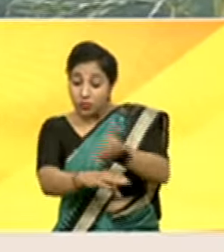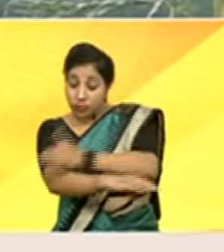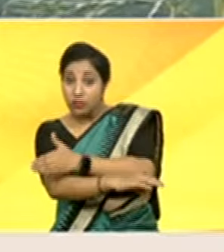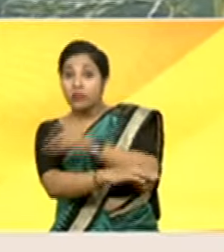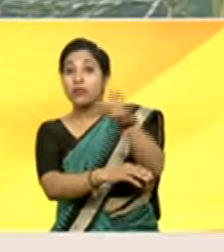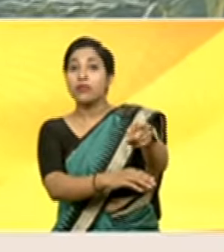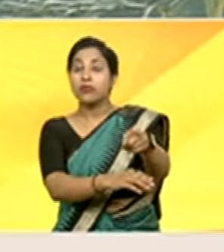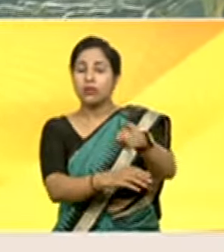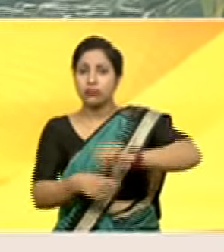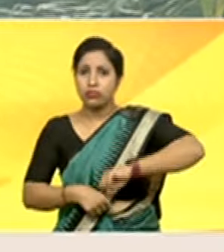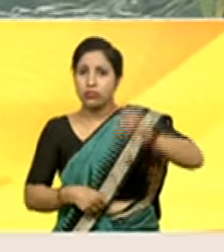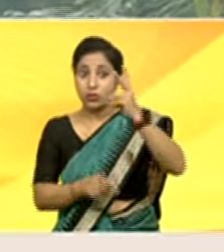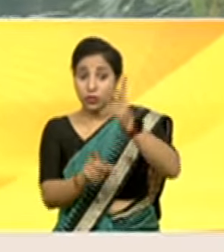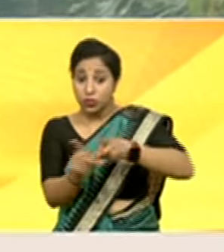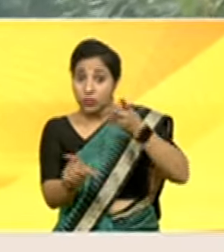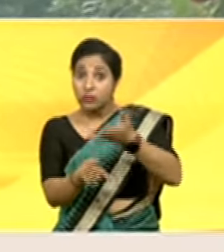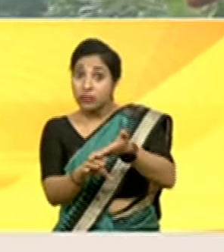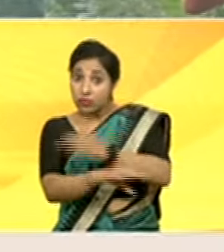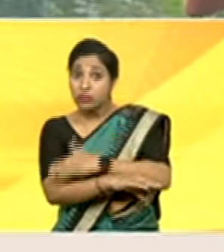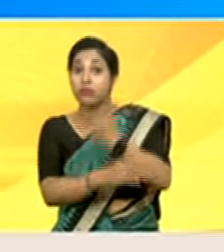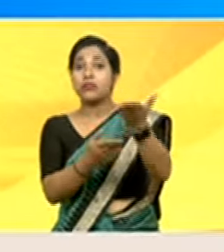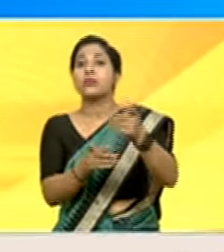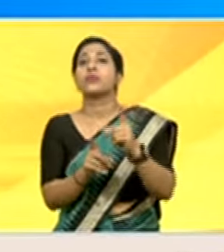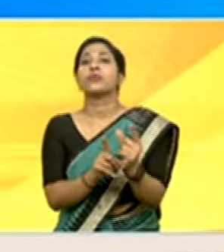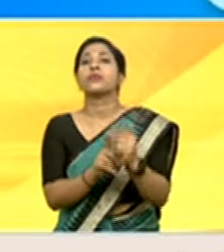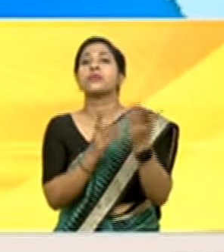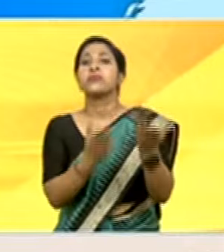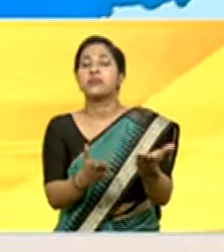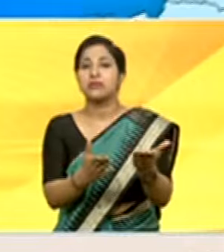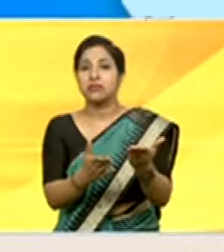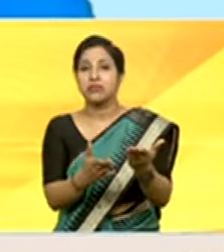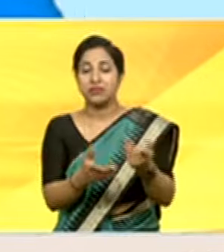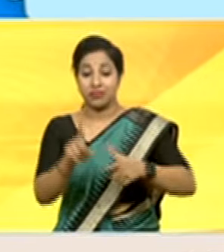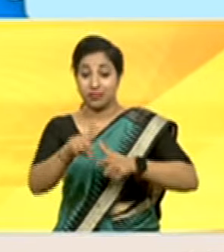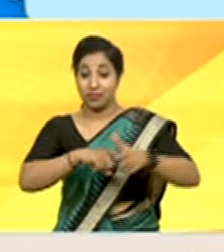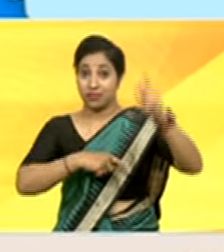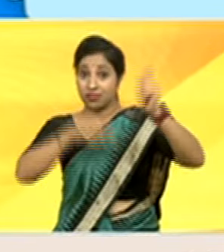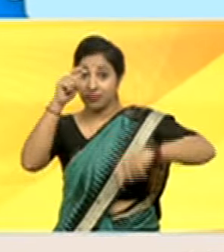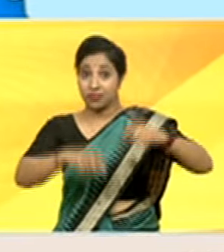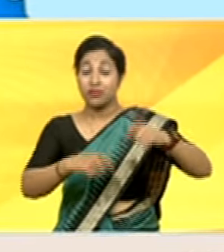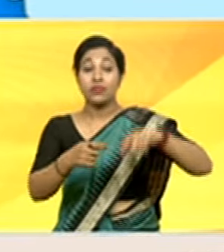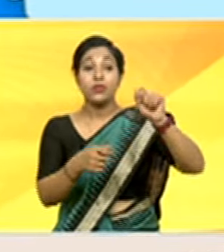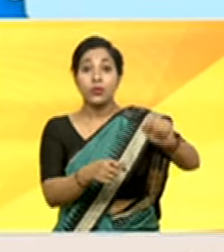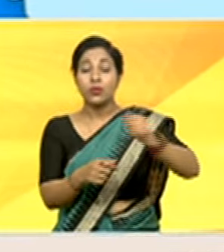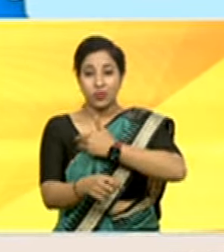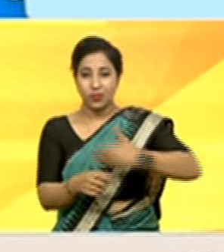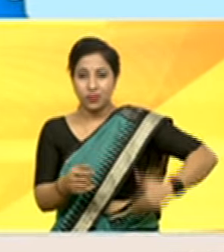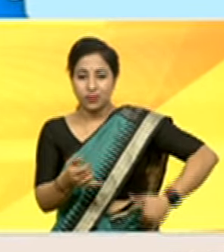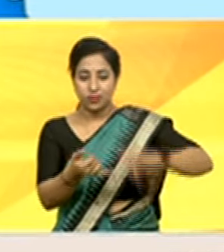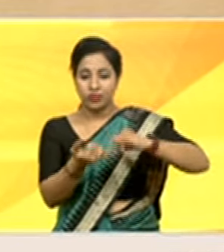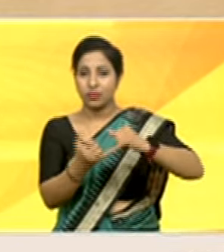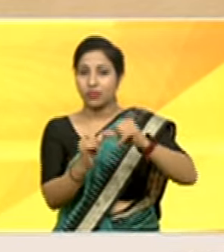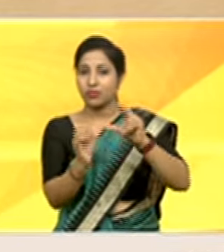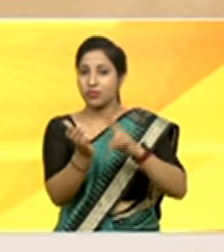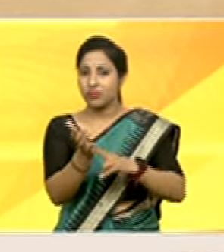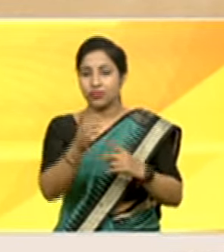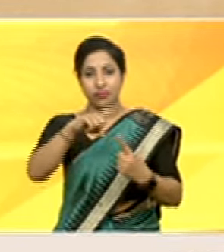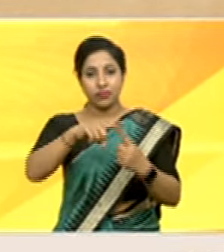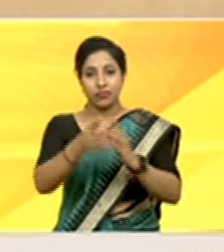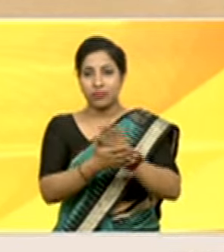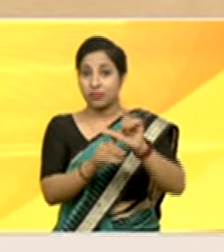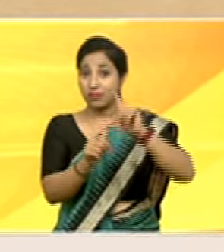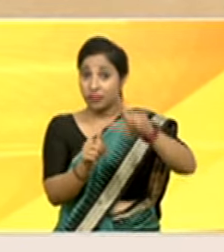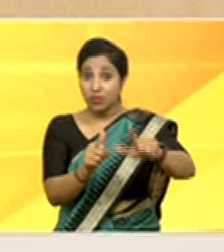दो साल पहले हुआ था तब जार्खन के संथाल प्रगना में हमारे